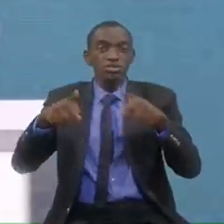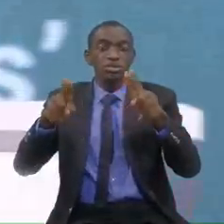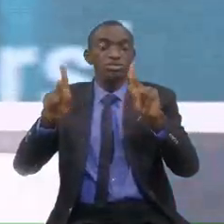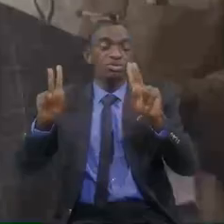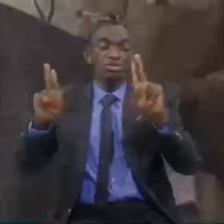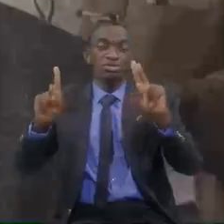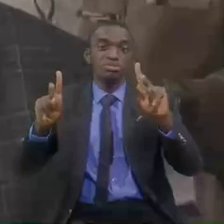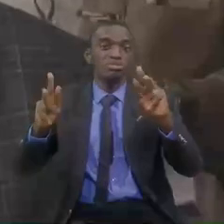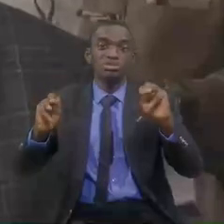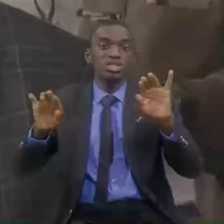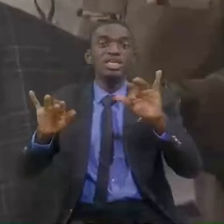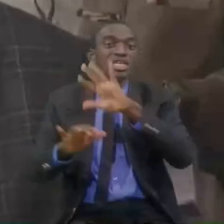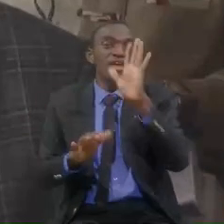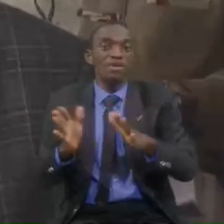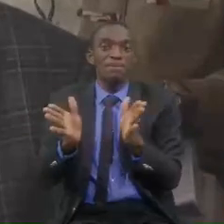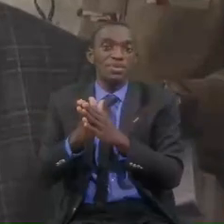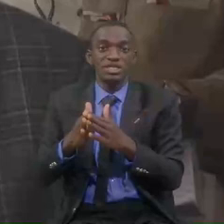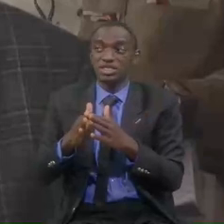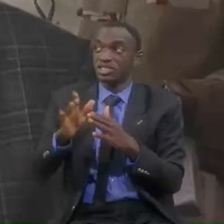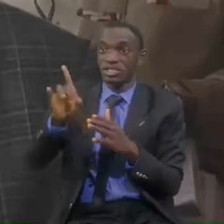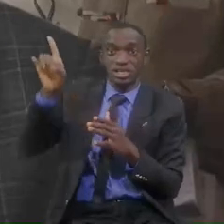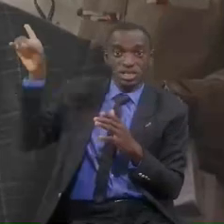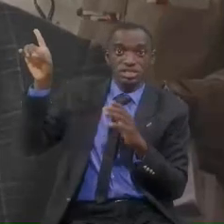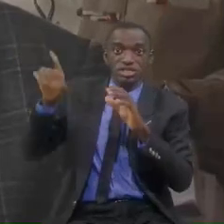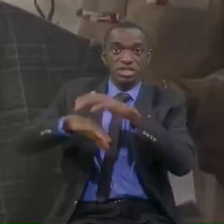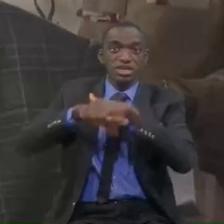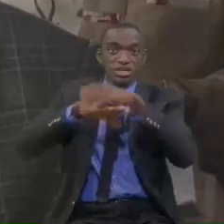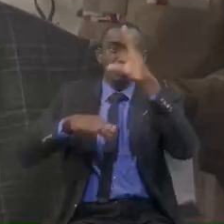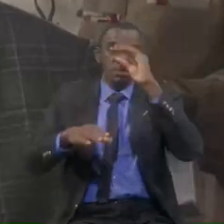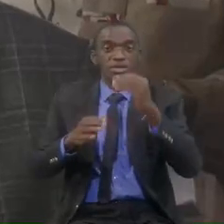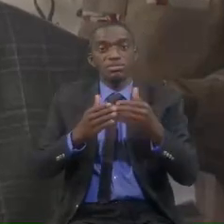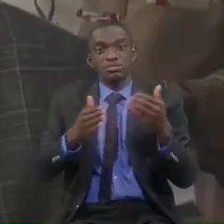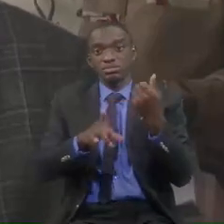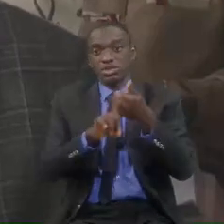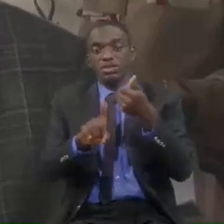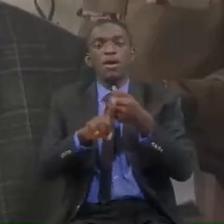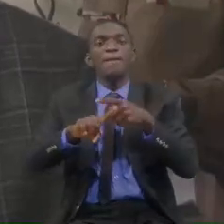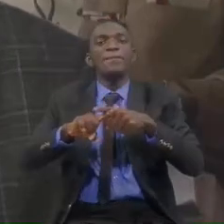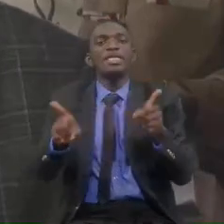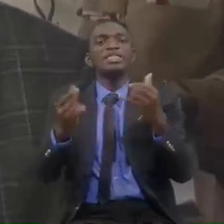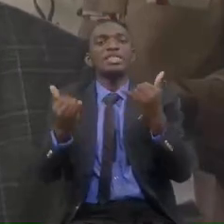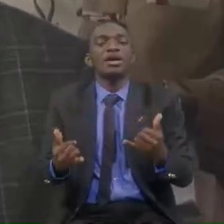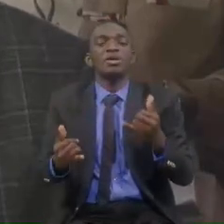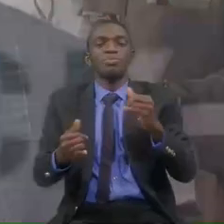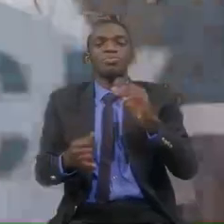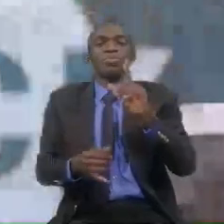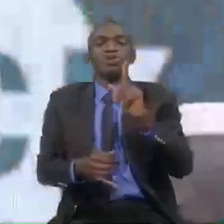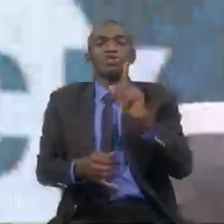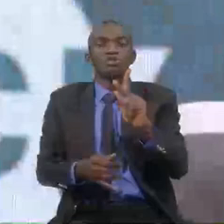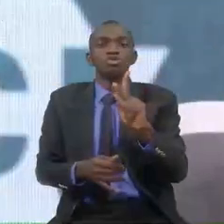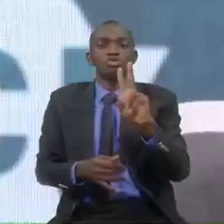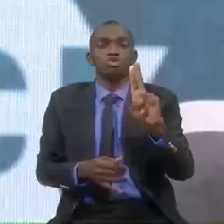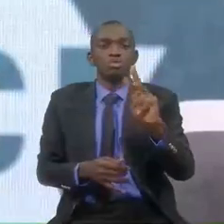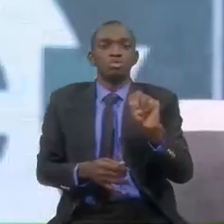nuit, j'étais là, assis là-bas, sur le pupitre. Et puis, rappelez-vous, je ne suis